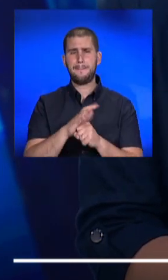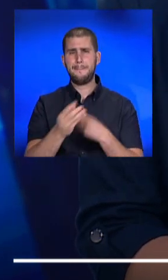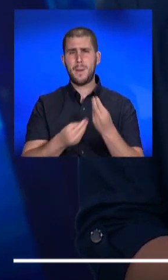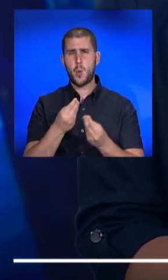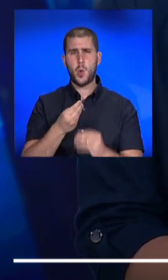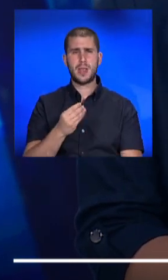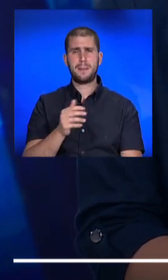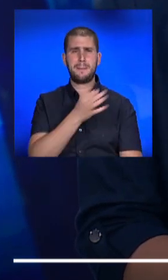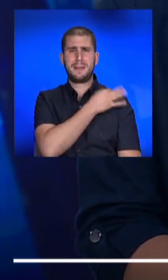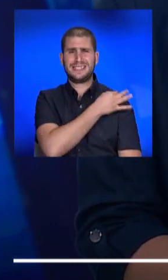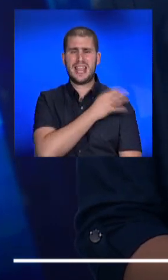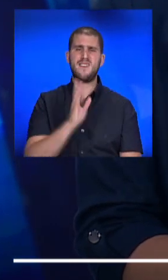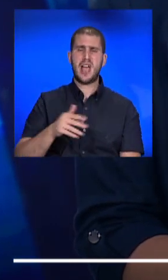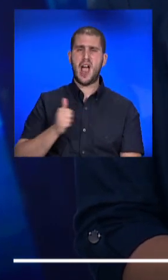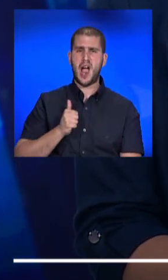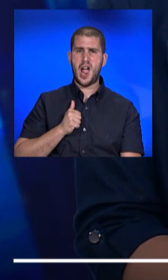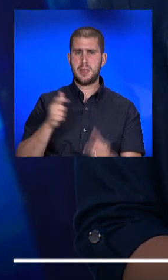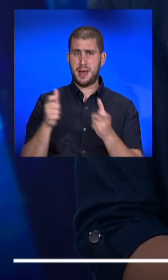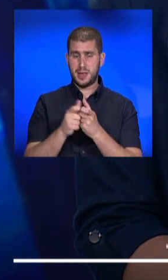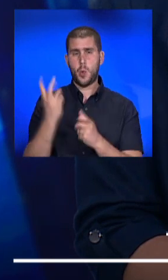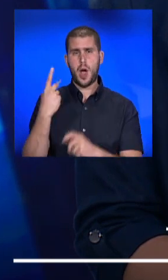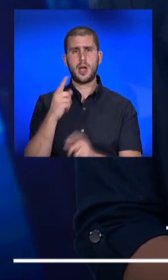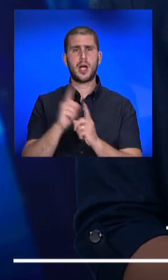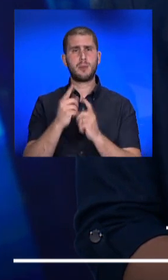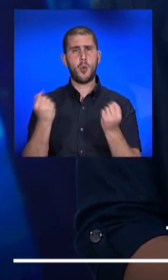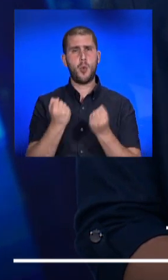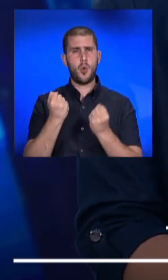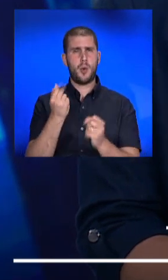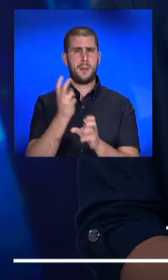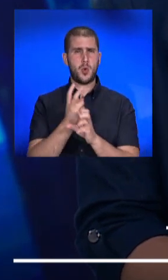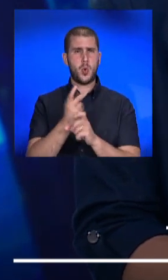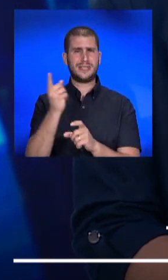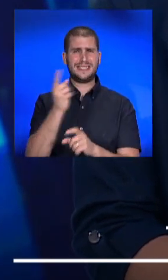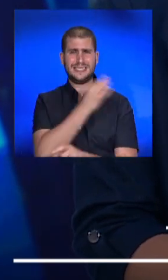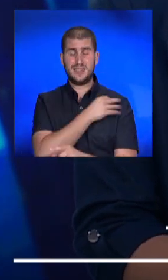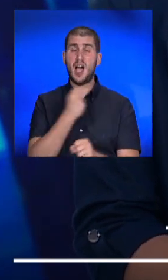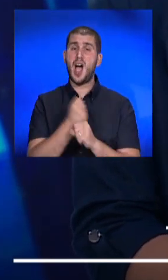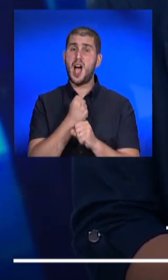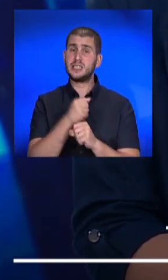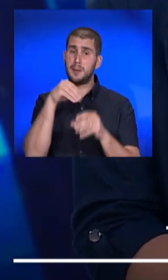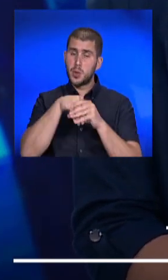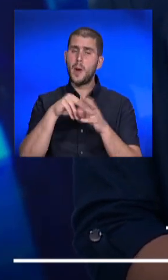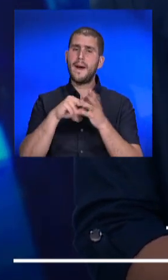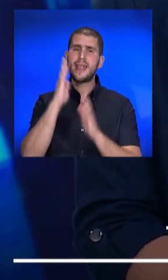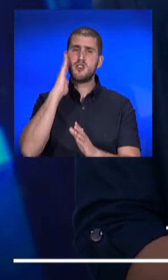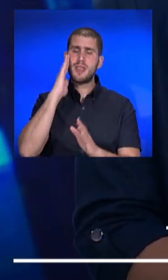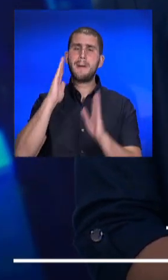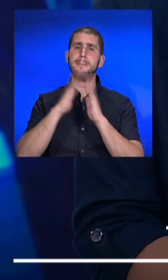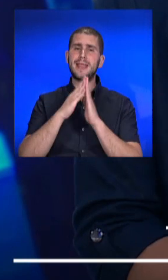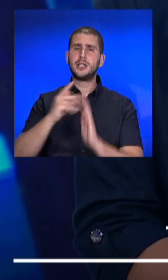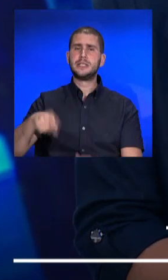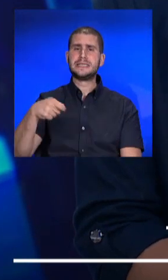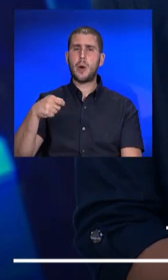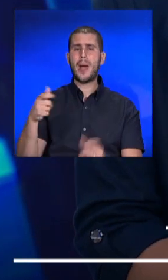שמשרתות ביחידה הזאת. הנאשם היה צוער בקורס קצינים, והוא ביצע את המעשים, לפי כתב האישום, בחדר שינה, בדירה ששכרה